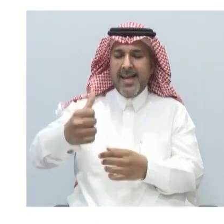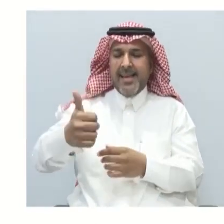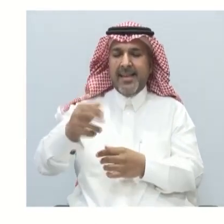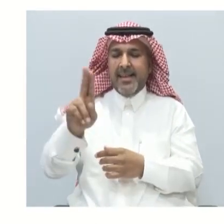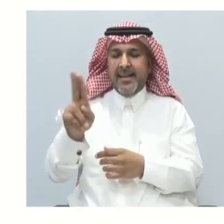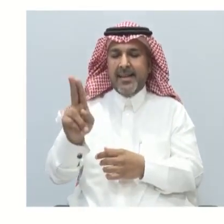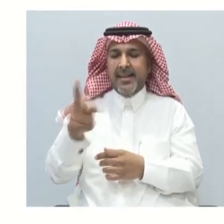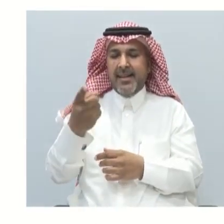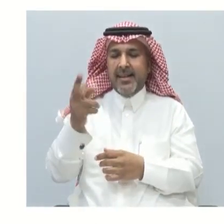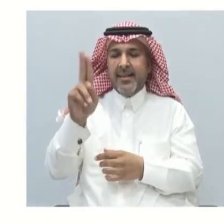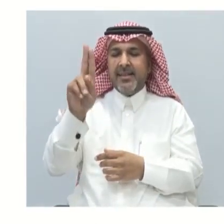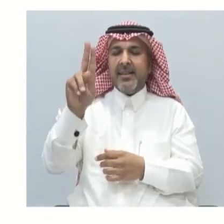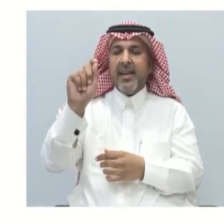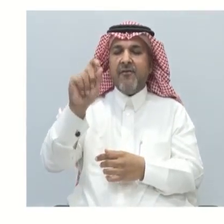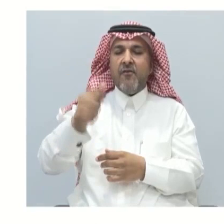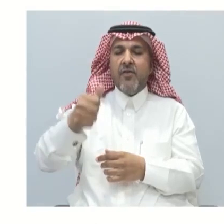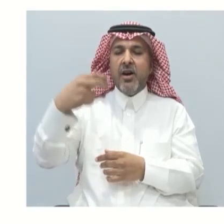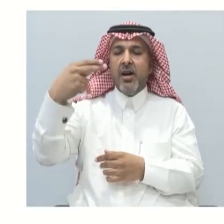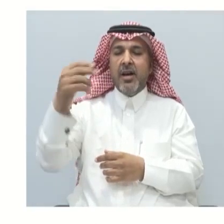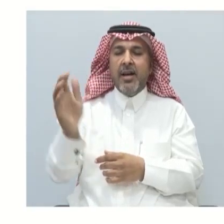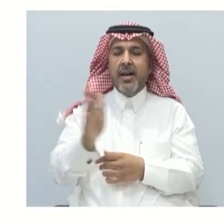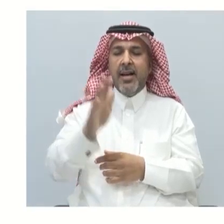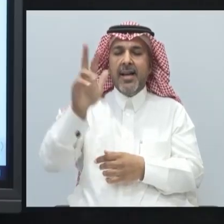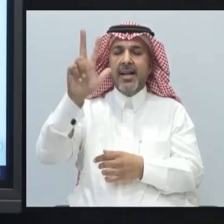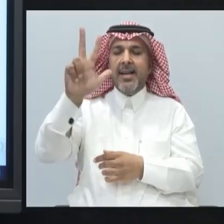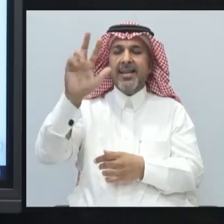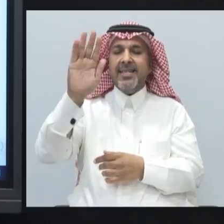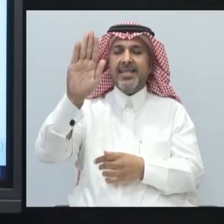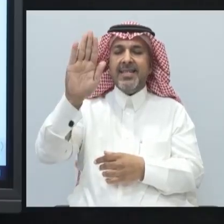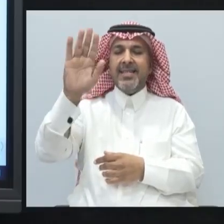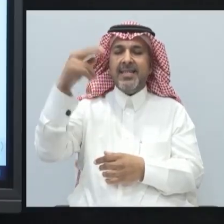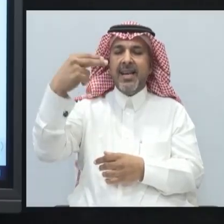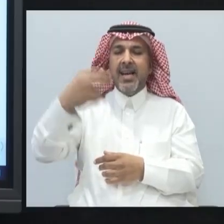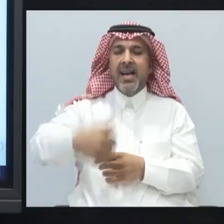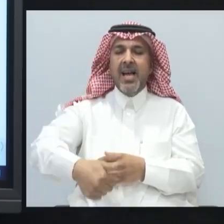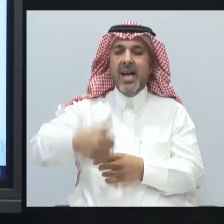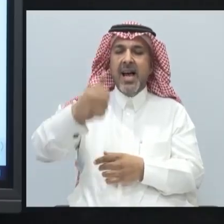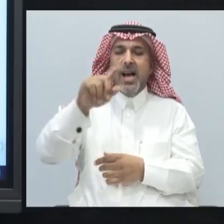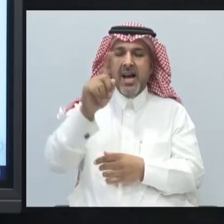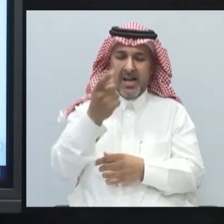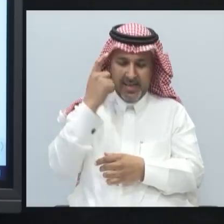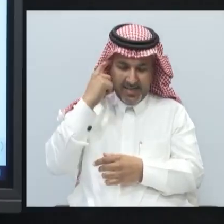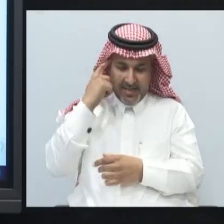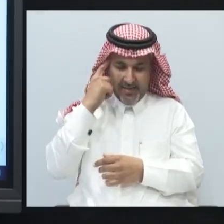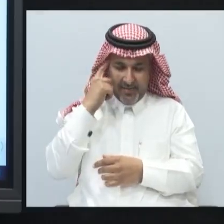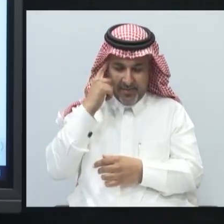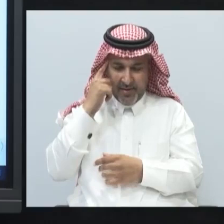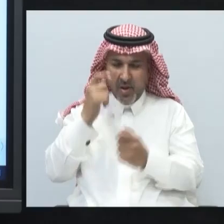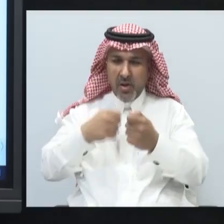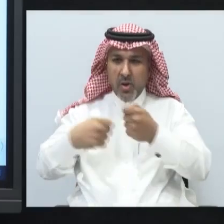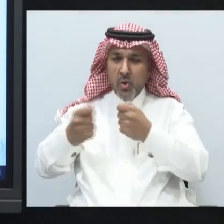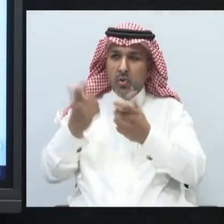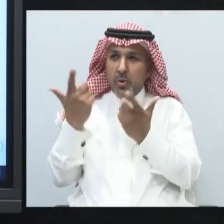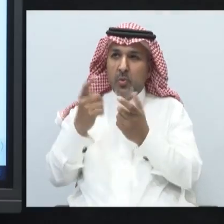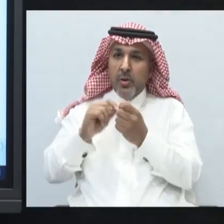ش المقصد ببطء سلاسل الامداد سلاسل الامداد اللي هو خدمه الشحن خدمات الشحن لما نطلب بضاعه والله تقعد لي